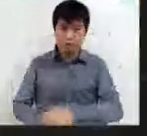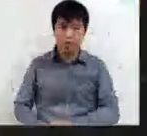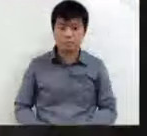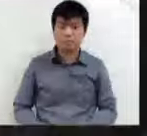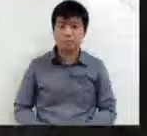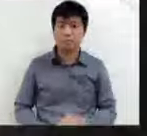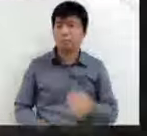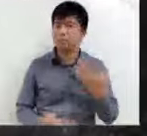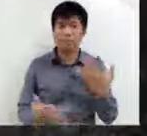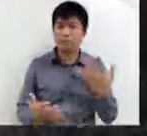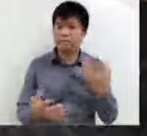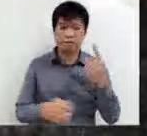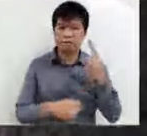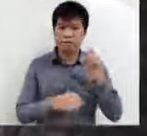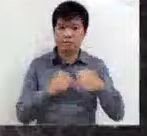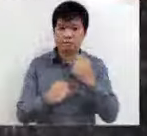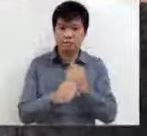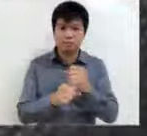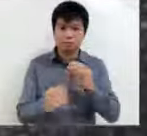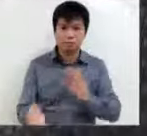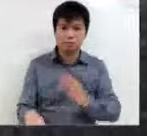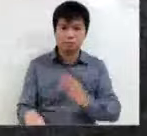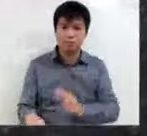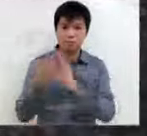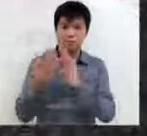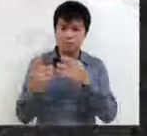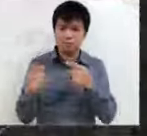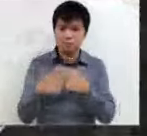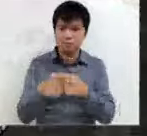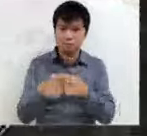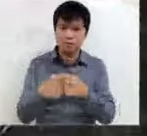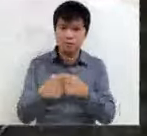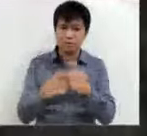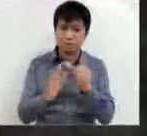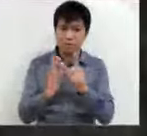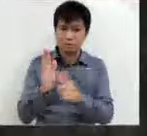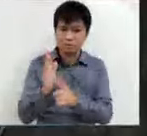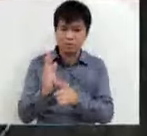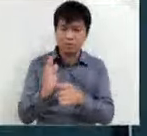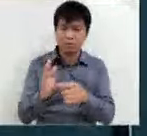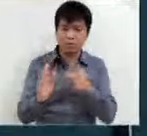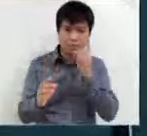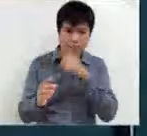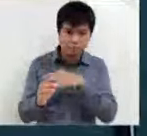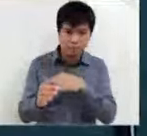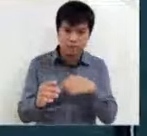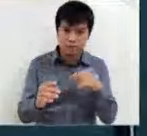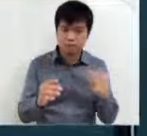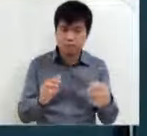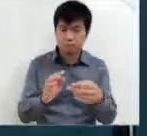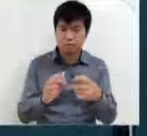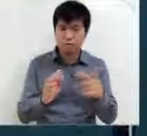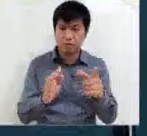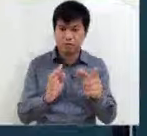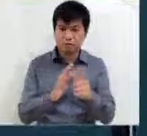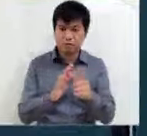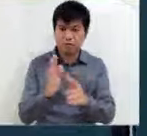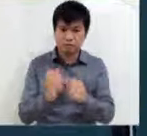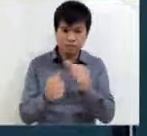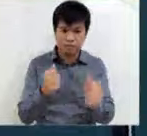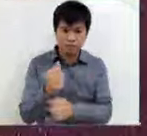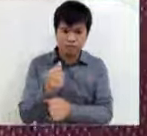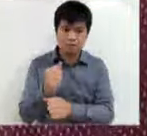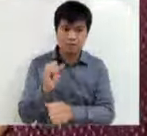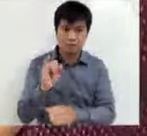warehouse. Maharap sila sa reklamong paglabag sa trademark infringement at unfair competition sa ilalim ng Intellectual Property Code of